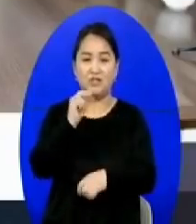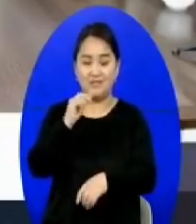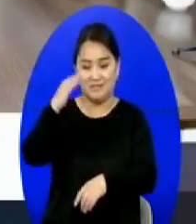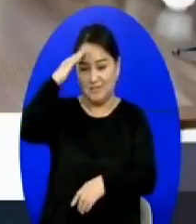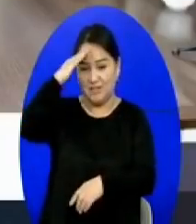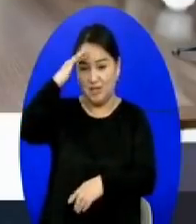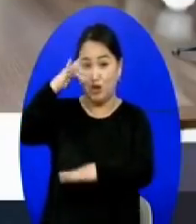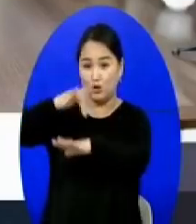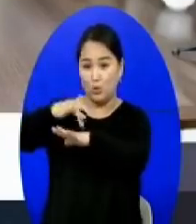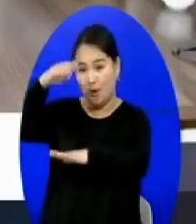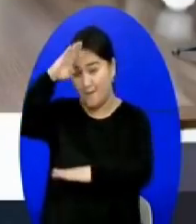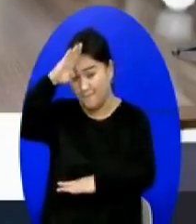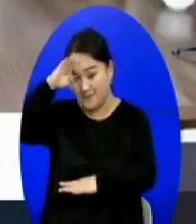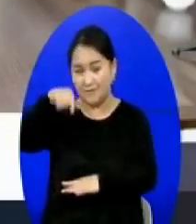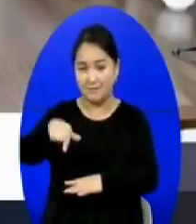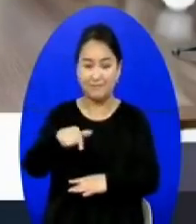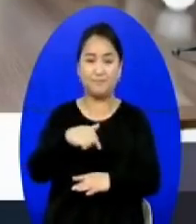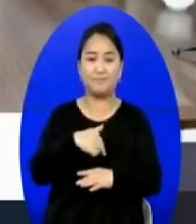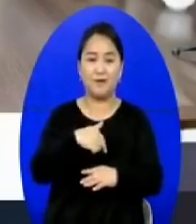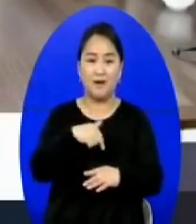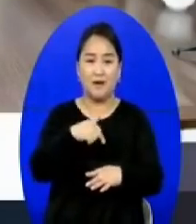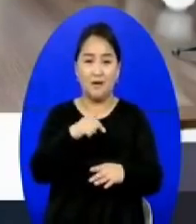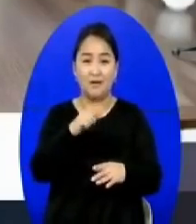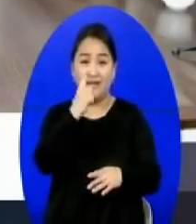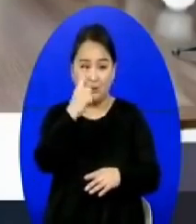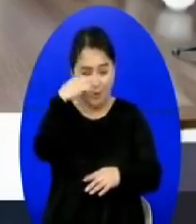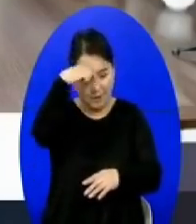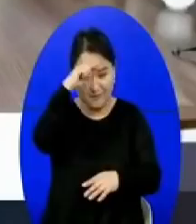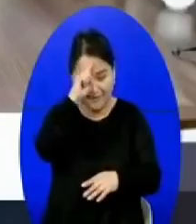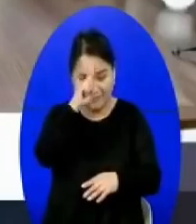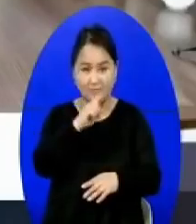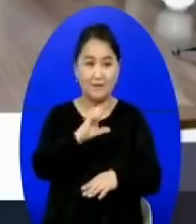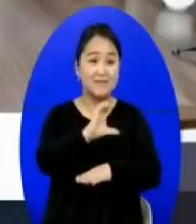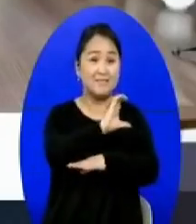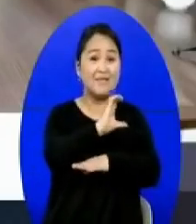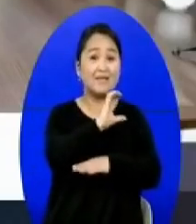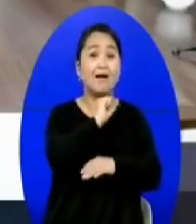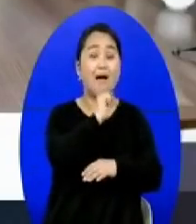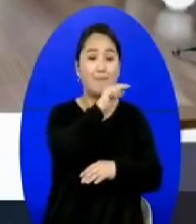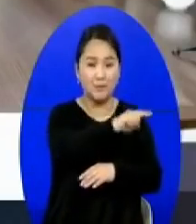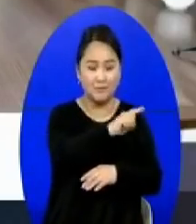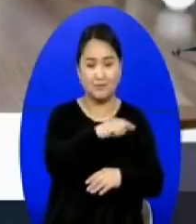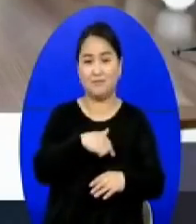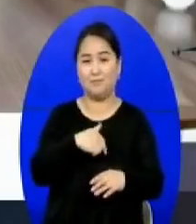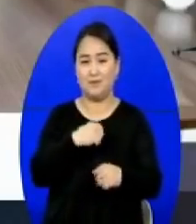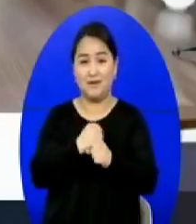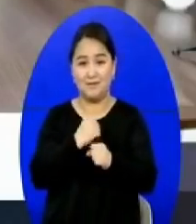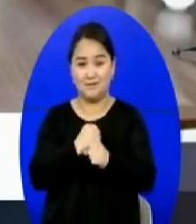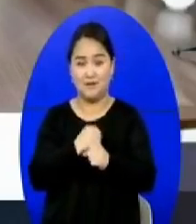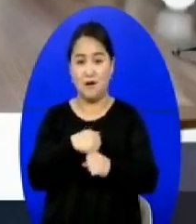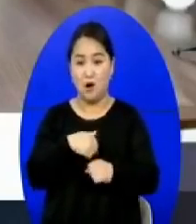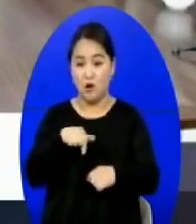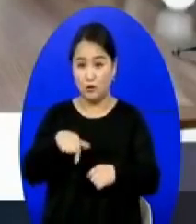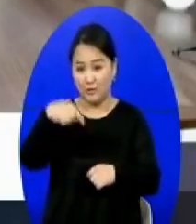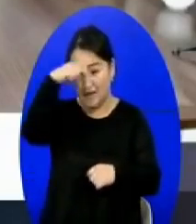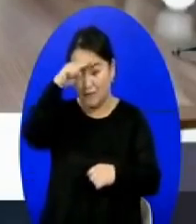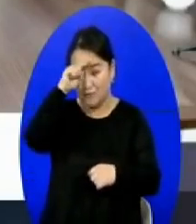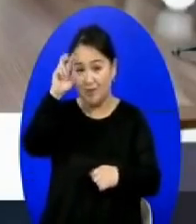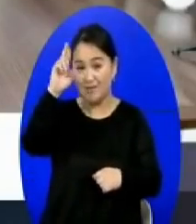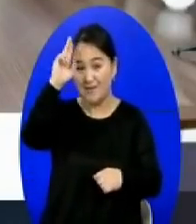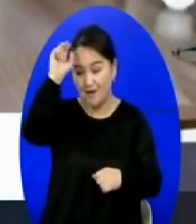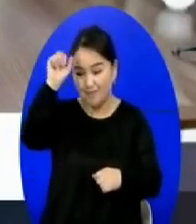нэгдсэн эмнэлэг, эрүүл мэндийн төв, Сэлэнг Өмнө Гоо аймагт ажиллах юм байна. Өнөөдөр эрүүл мэндийн яамны удирдлагууд халдвар төвчин судлалын үндэсний төвд ажиллаж